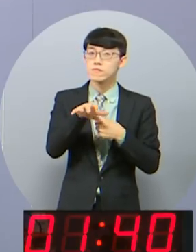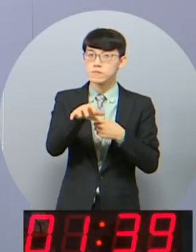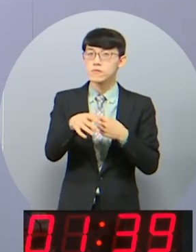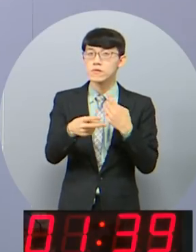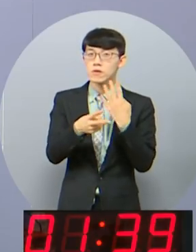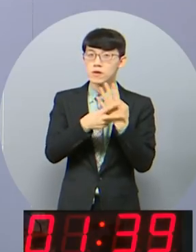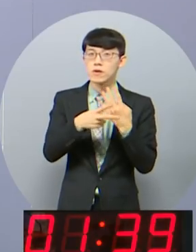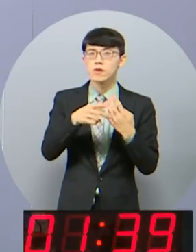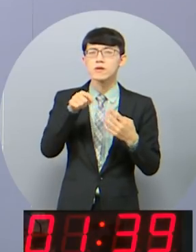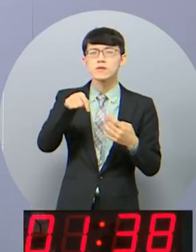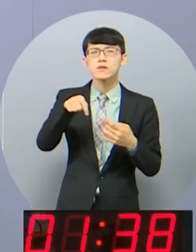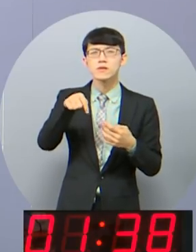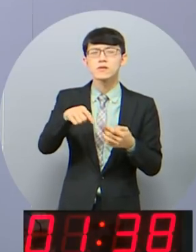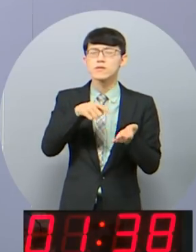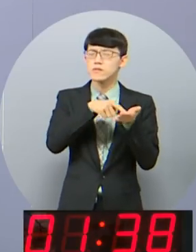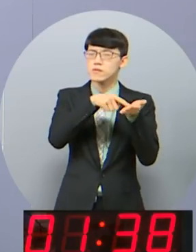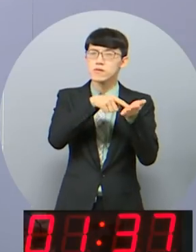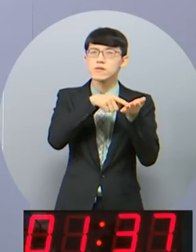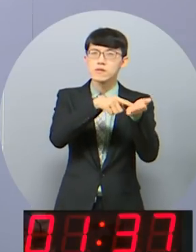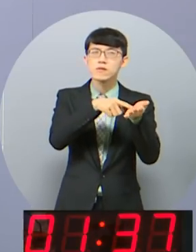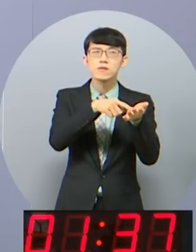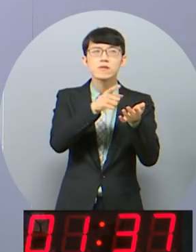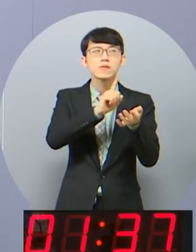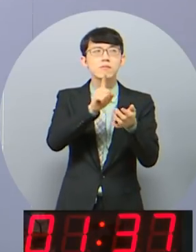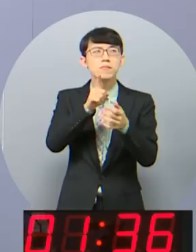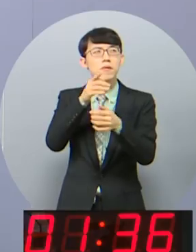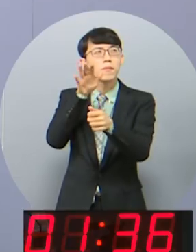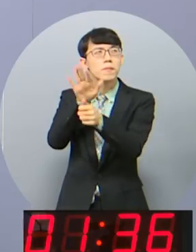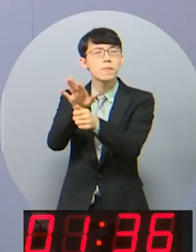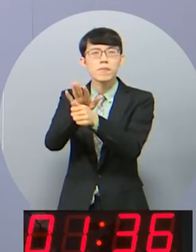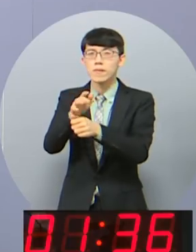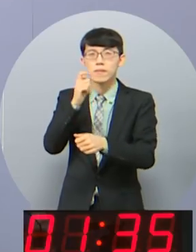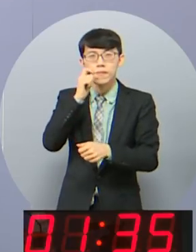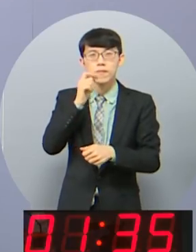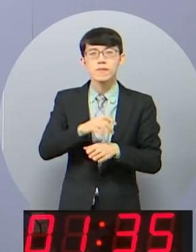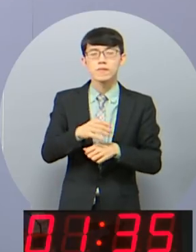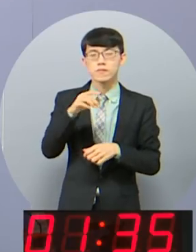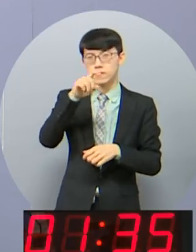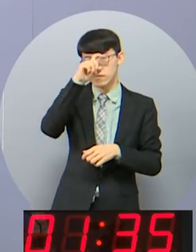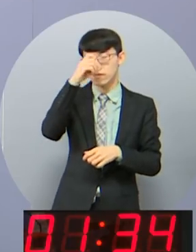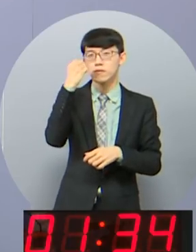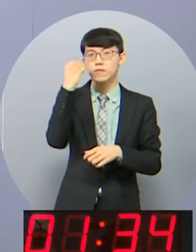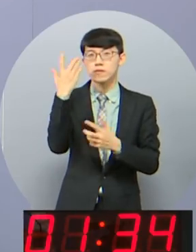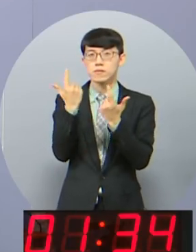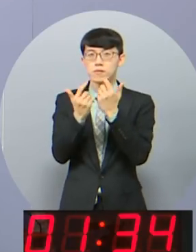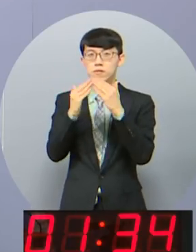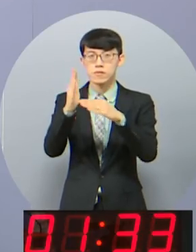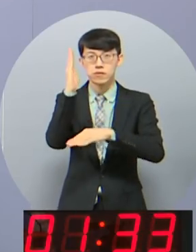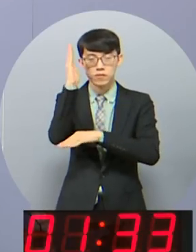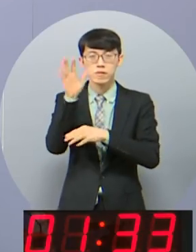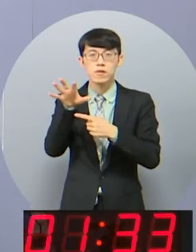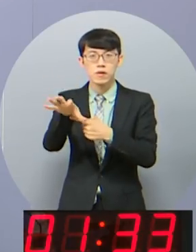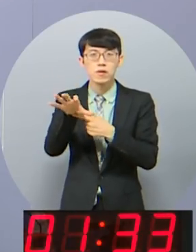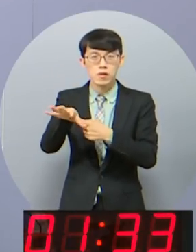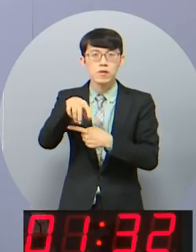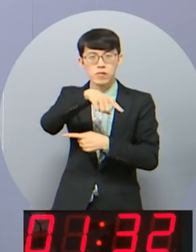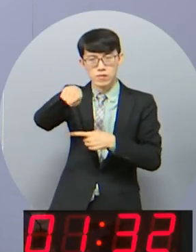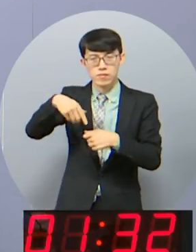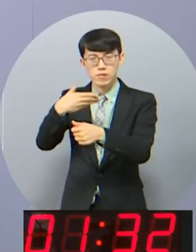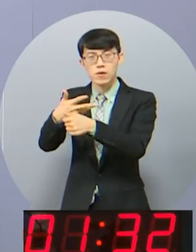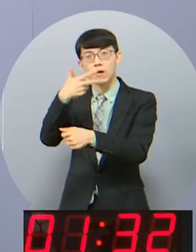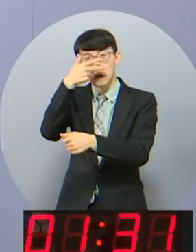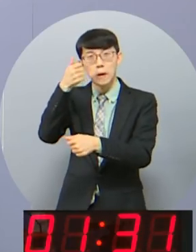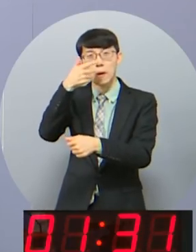啊，做派请的。我想讲，咱会当新北市政府会当啊，给这个农民啊便利，会